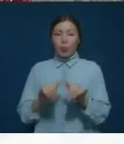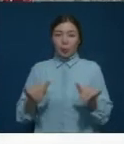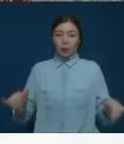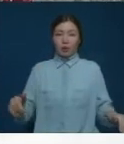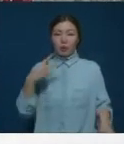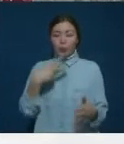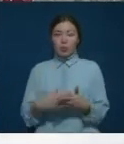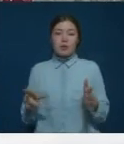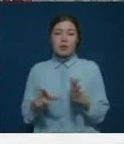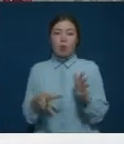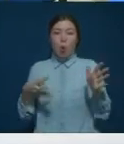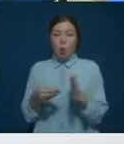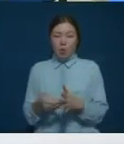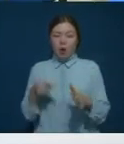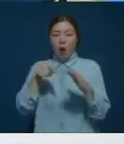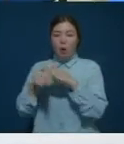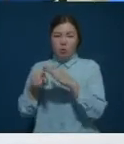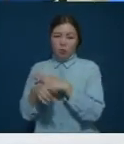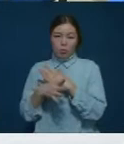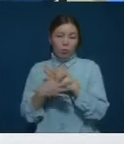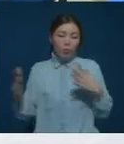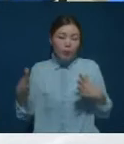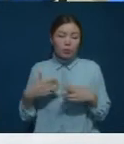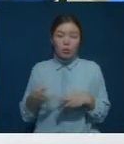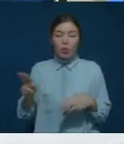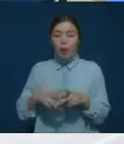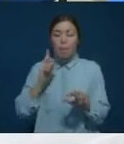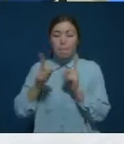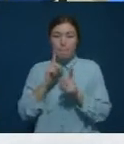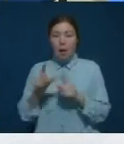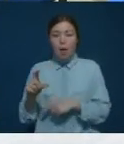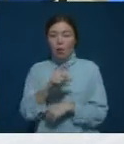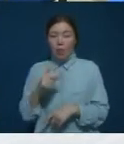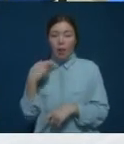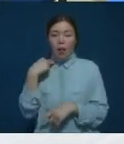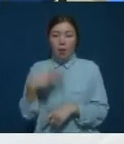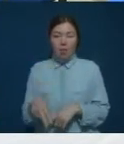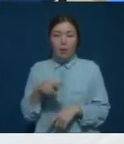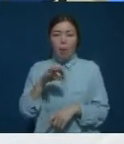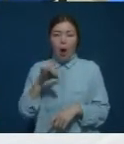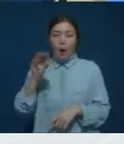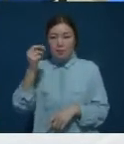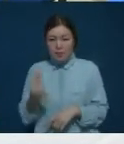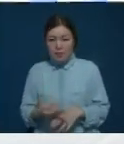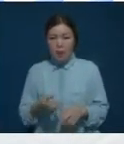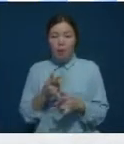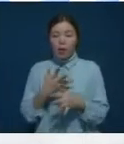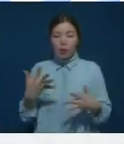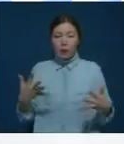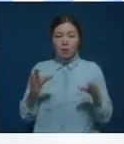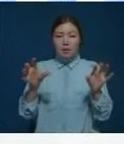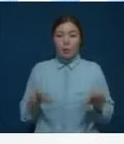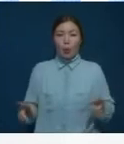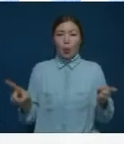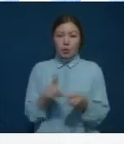қарамастан, салық төлеуден жалтару саны көбейген. Сондай-ақ брифингте экономикалық қылмыстық процесс бойынша бірқатар заңнамаларға